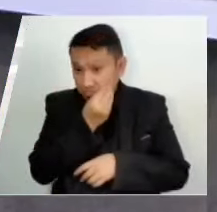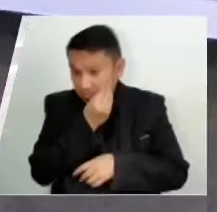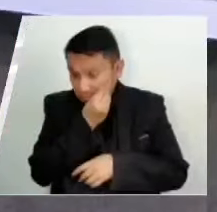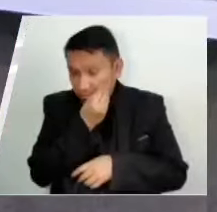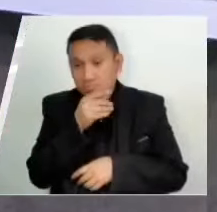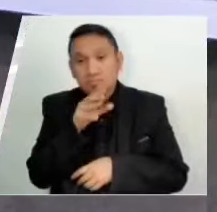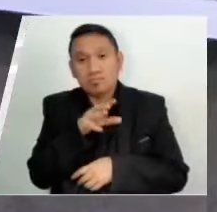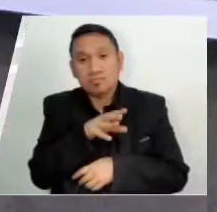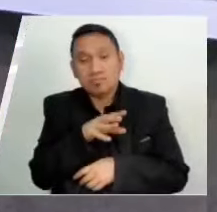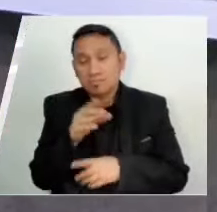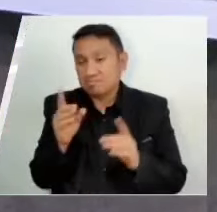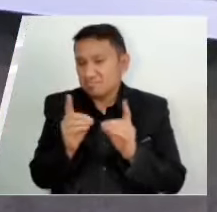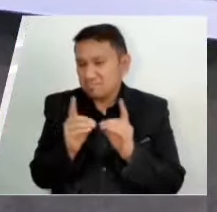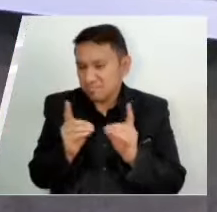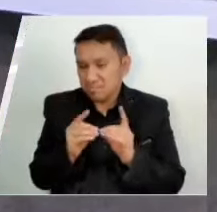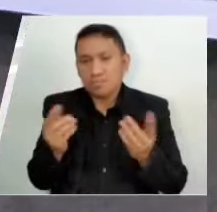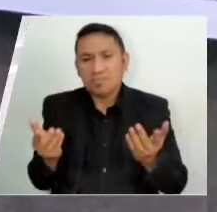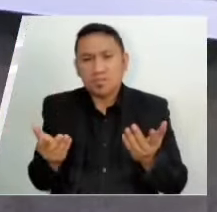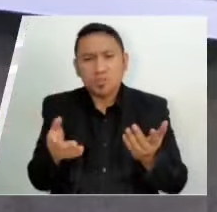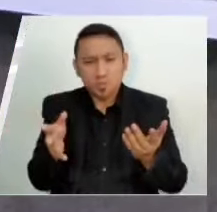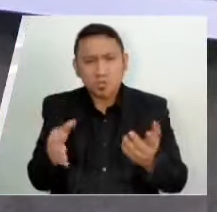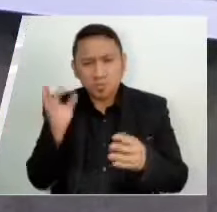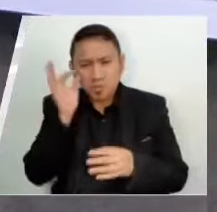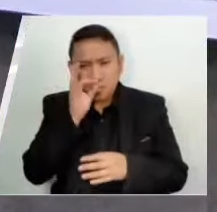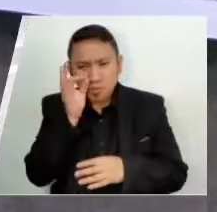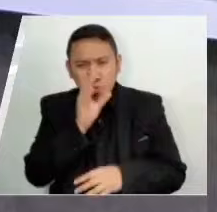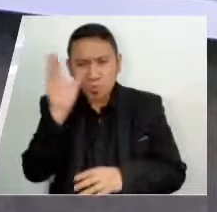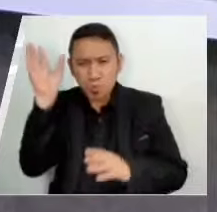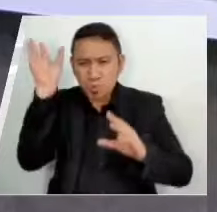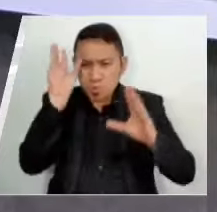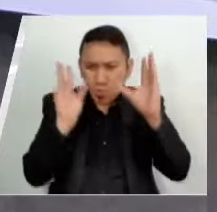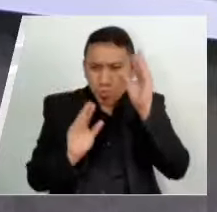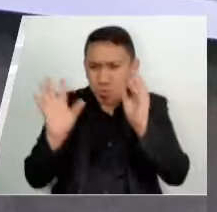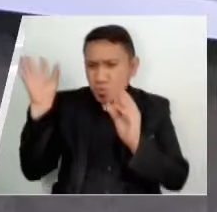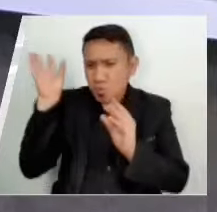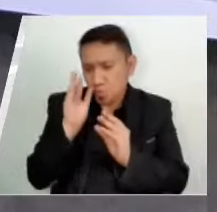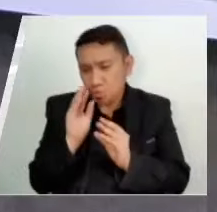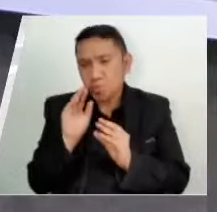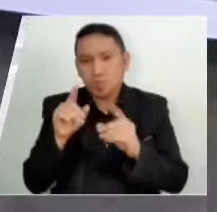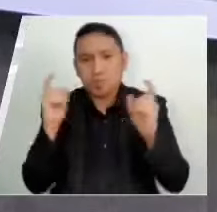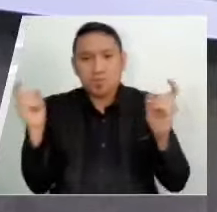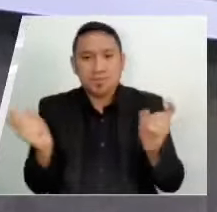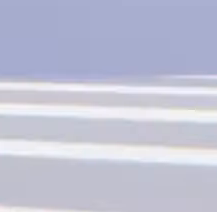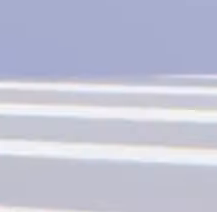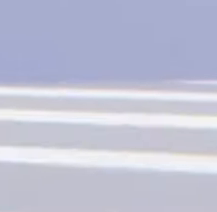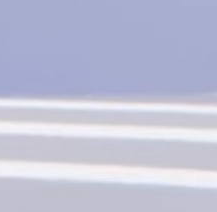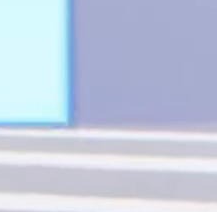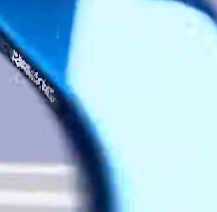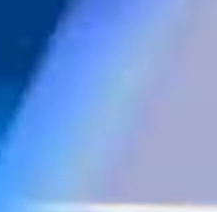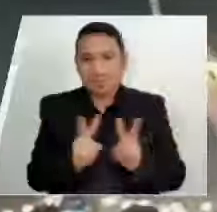mga Pilipino para mapatamis ang araw ng mga puso. Saksi, si Mark Salazar.